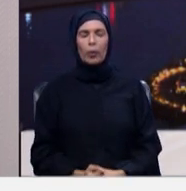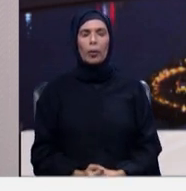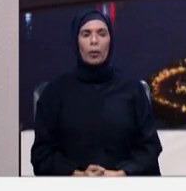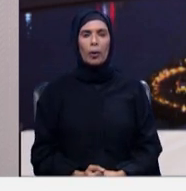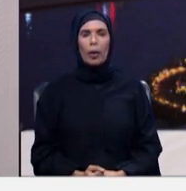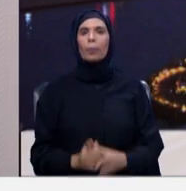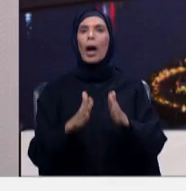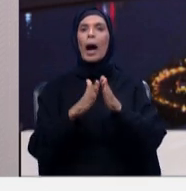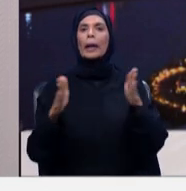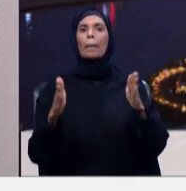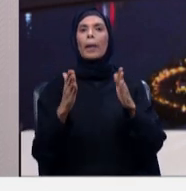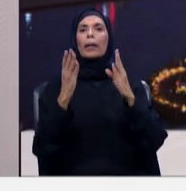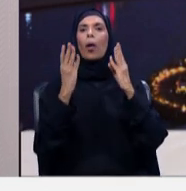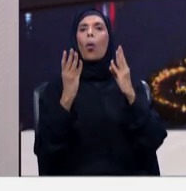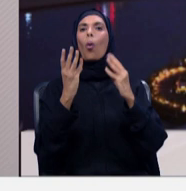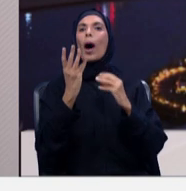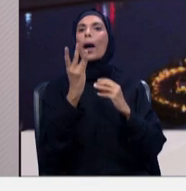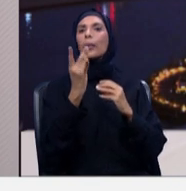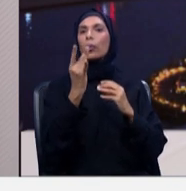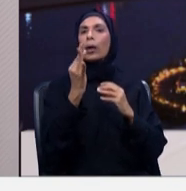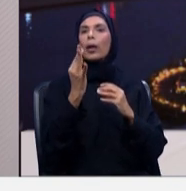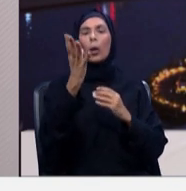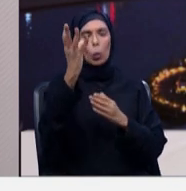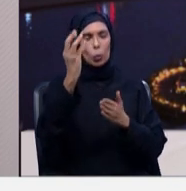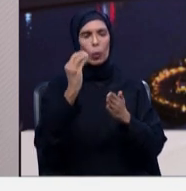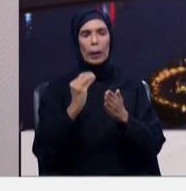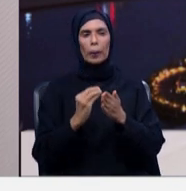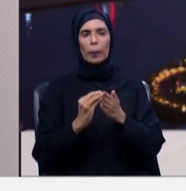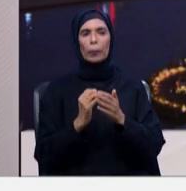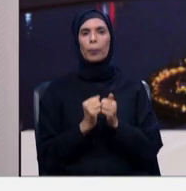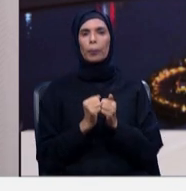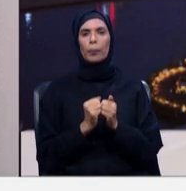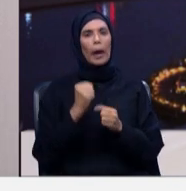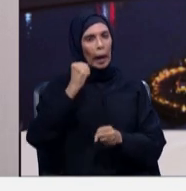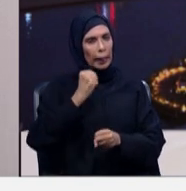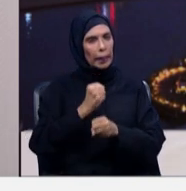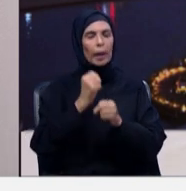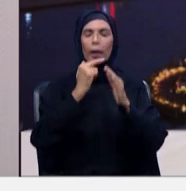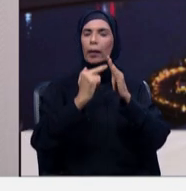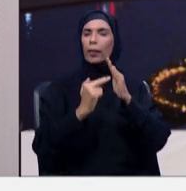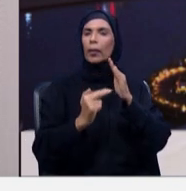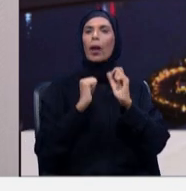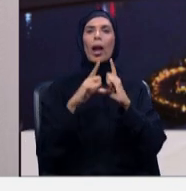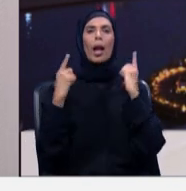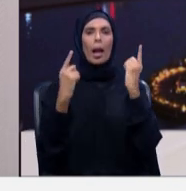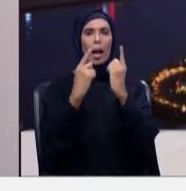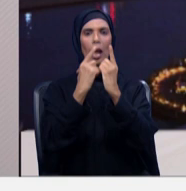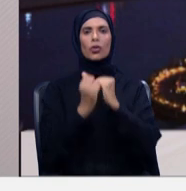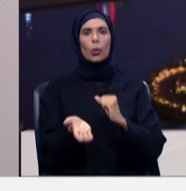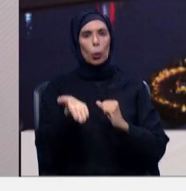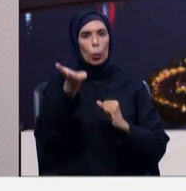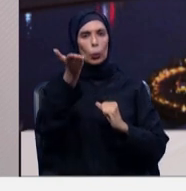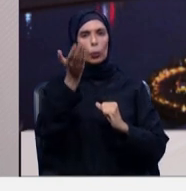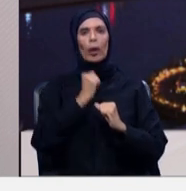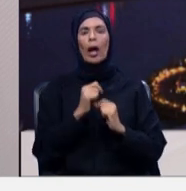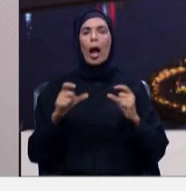أكبر عدد تم الحصول أو تعيينه لدى اللجنة العليا على المشرف